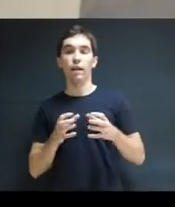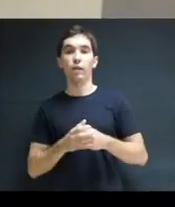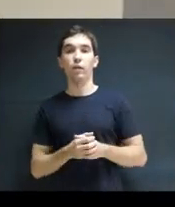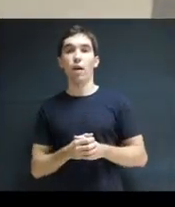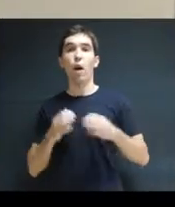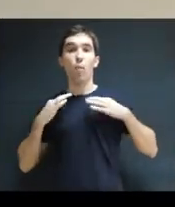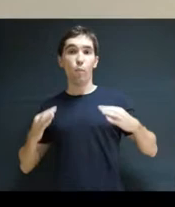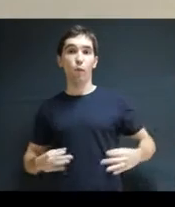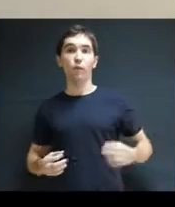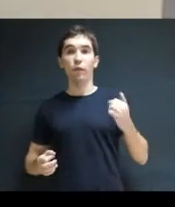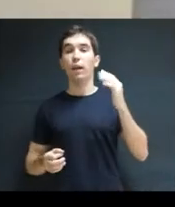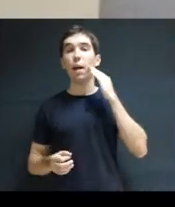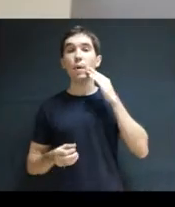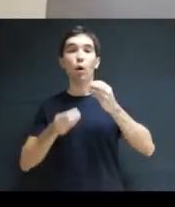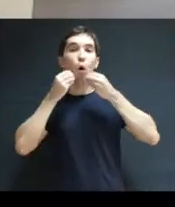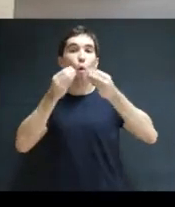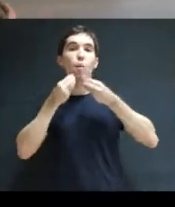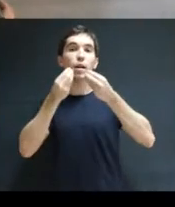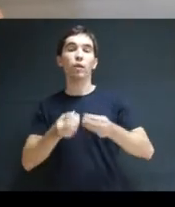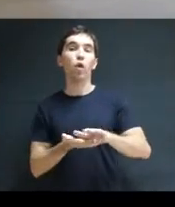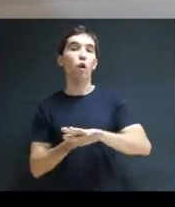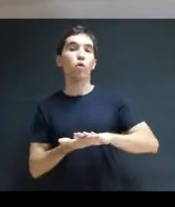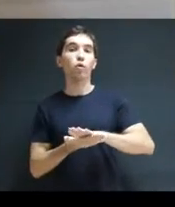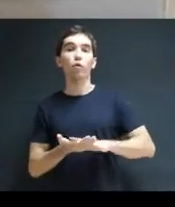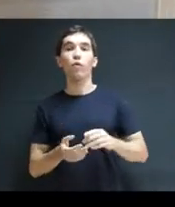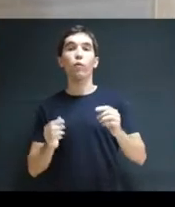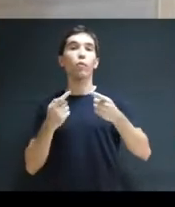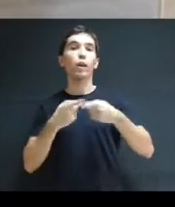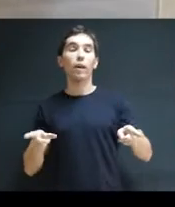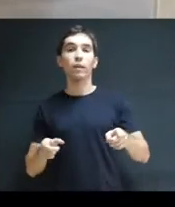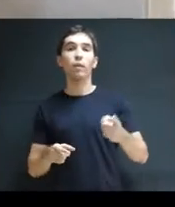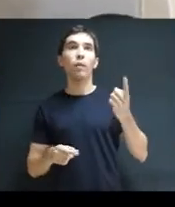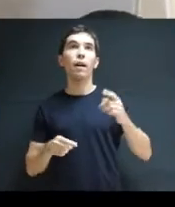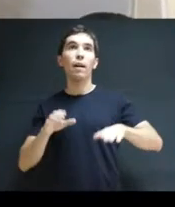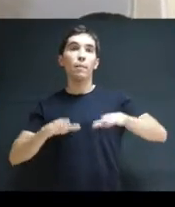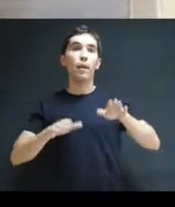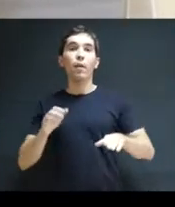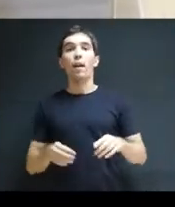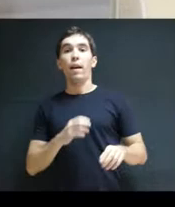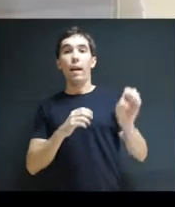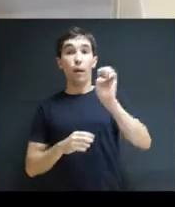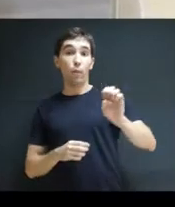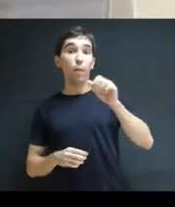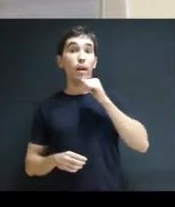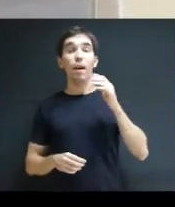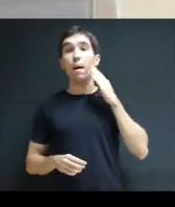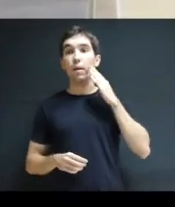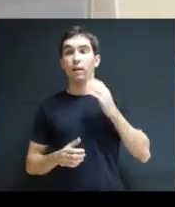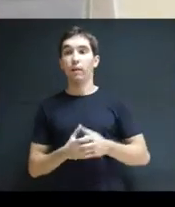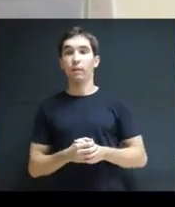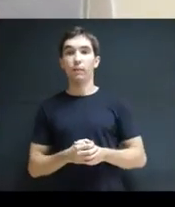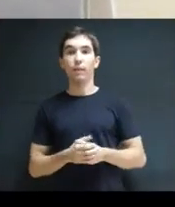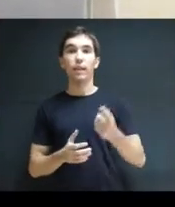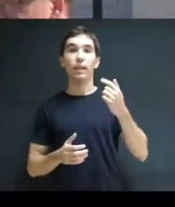Ross Rahold Taylor nam je objasnio osnovnu razliku između Europe i Sjedinjenih Američkih Država po pitanju studija o mladima za mlade, a